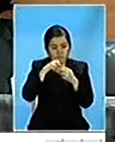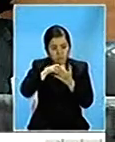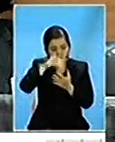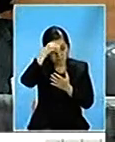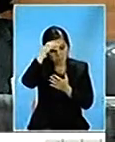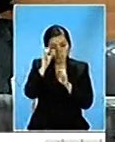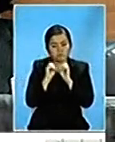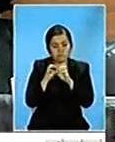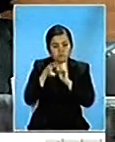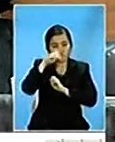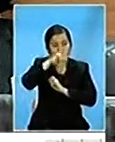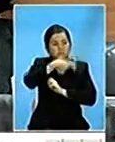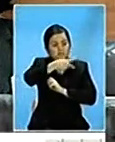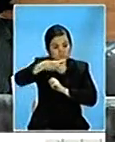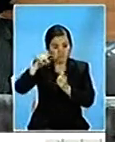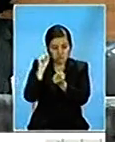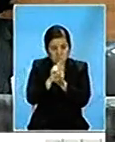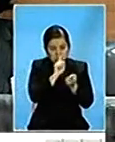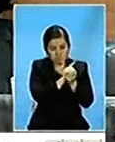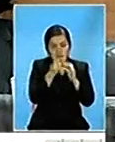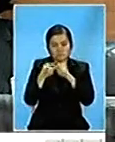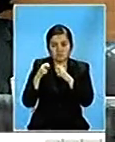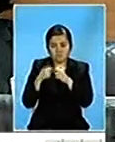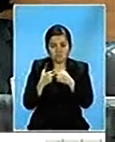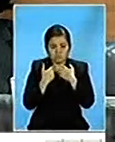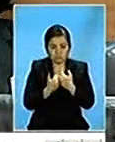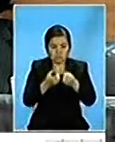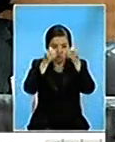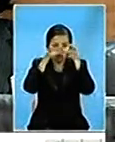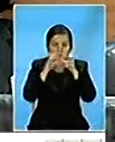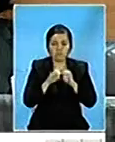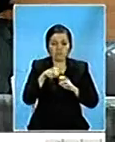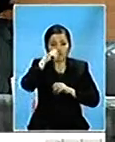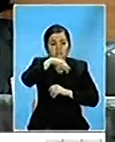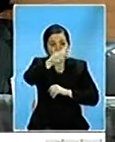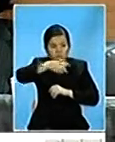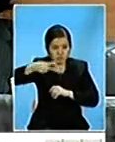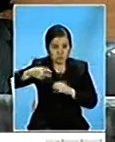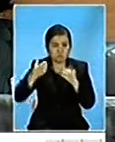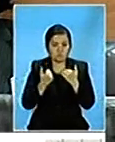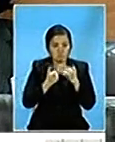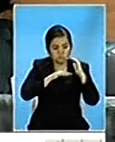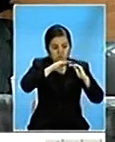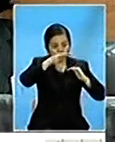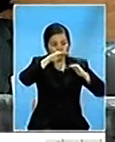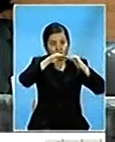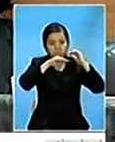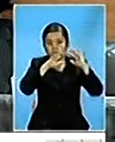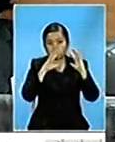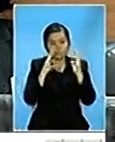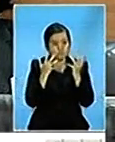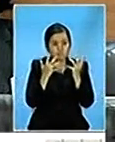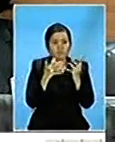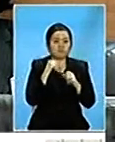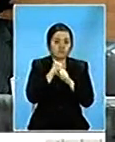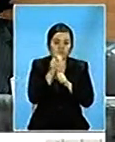อนในเรื่องของภาษาไทยพบว่าบุคลากรทางด้านภาษาไทยเนี่ยการพัฒนาทางนี้เนี่ยค่อนข้างจะเป็น